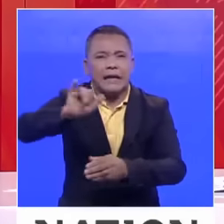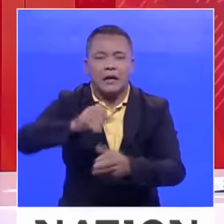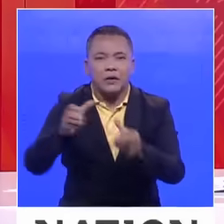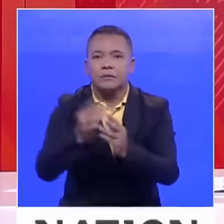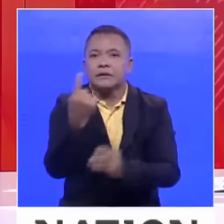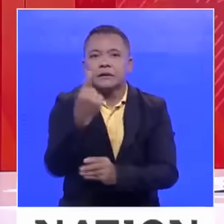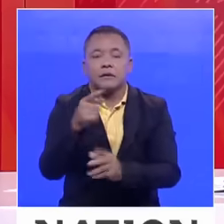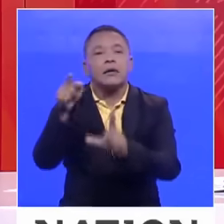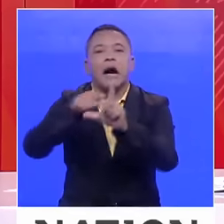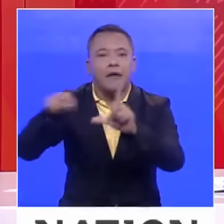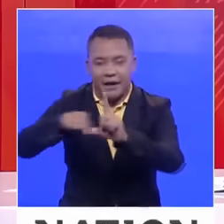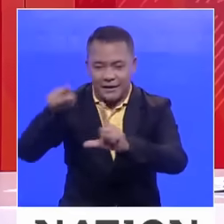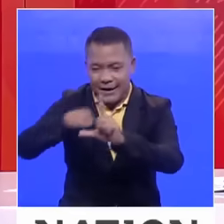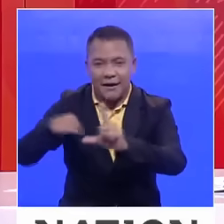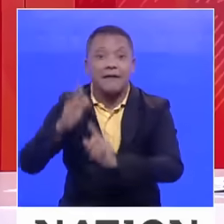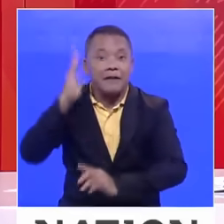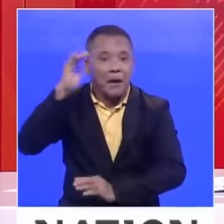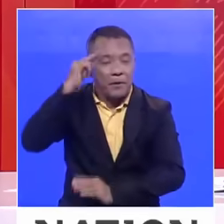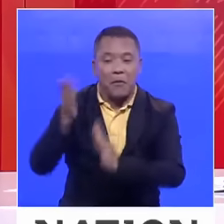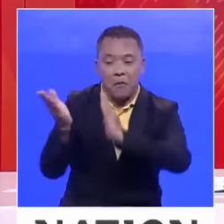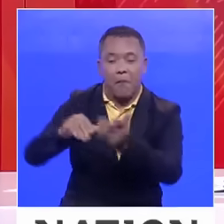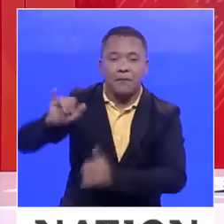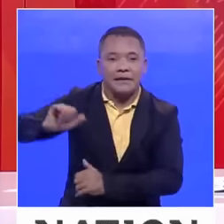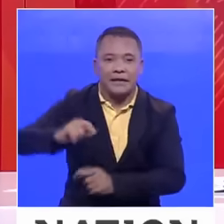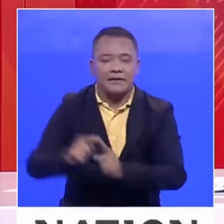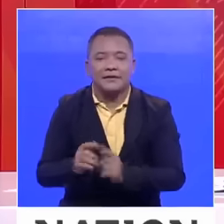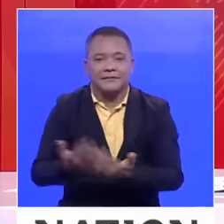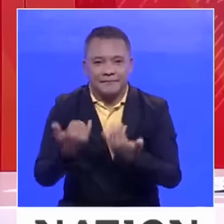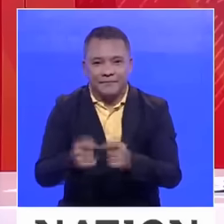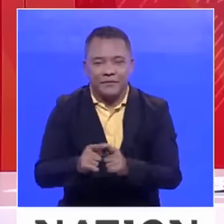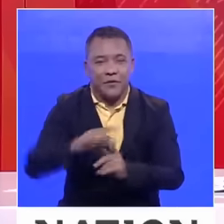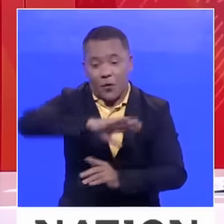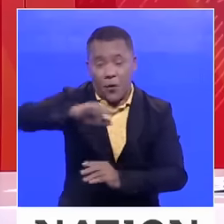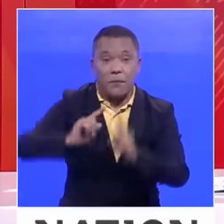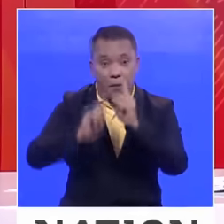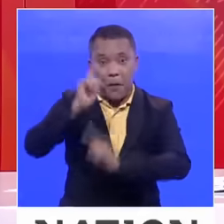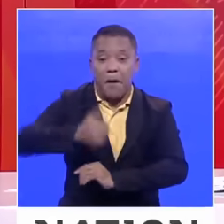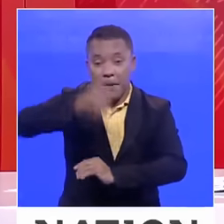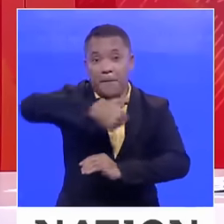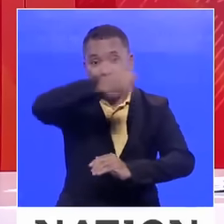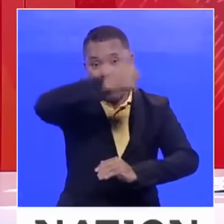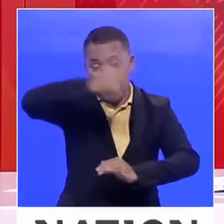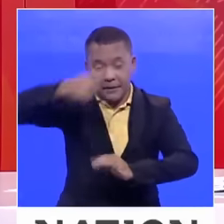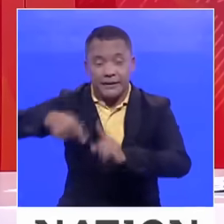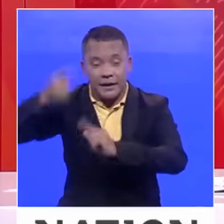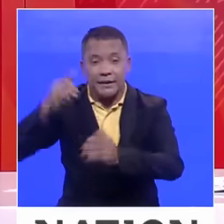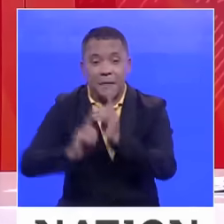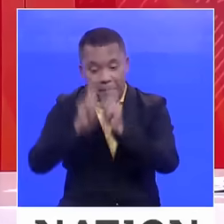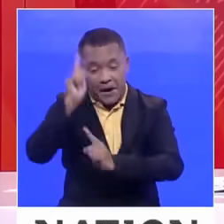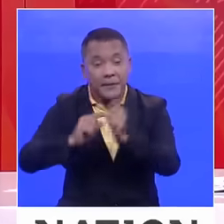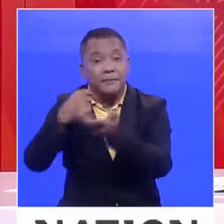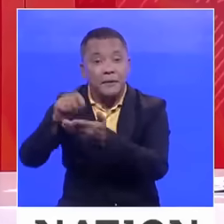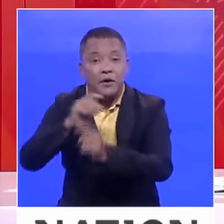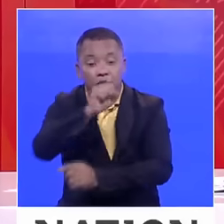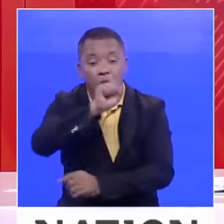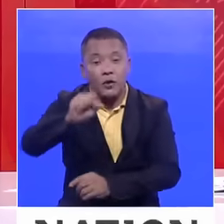ก้าวไกลใช่ถ้าในอนาคตยังไม่ถูกยุบนะก้าวไกลตอนนี้พร้อมสุดเพราะว่าทุกโผกมาชนะหมดแล้วโผล่มาแบบเนี้ยหลายเ่อสส